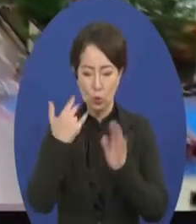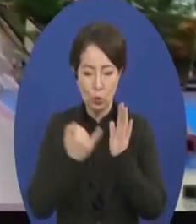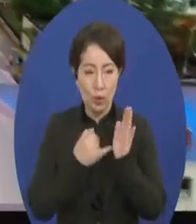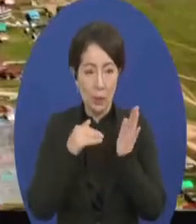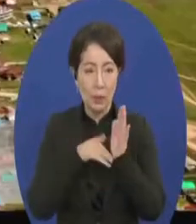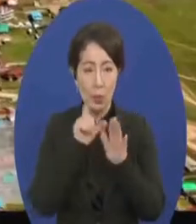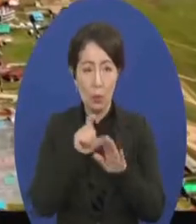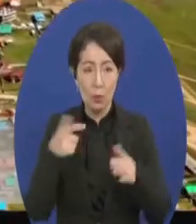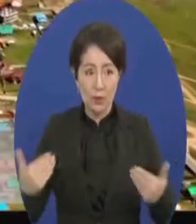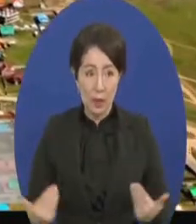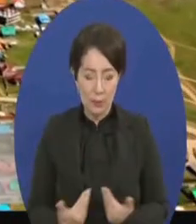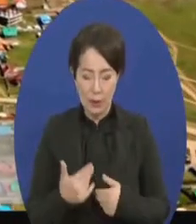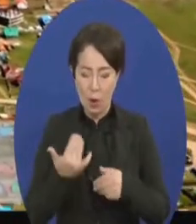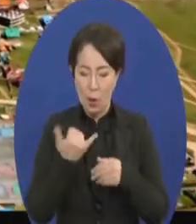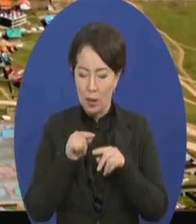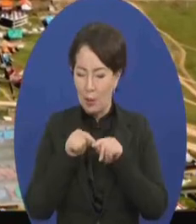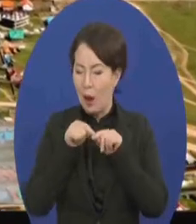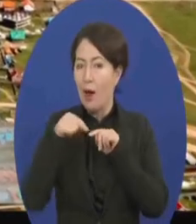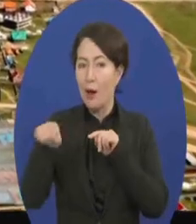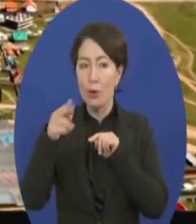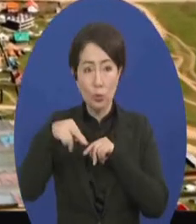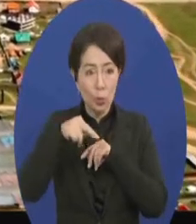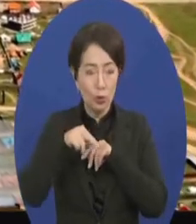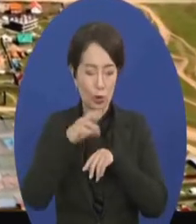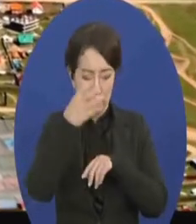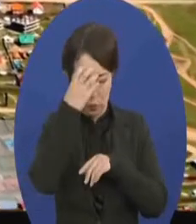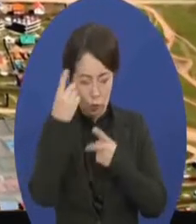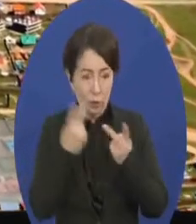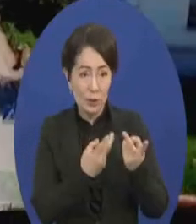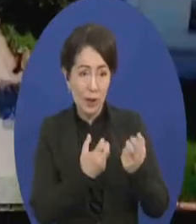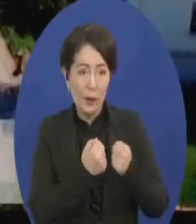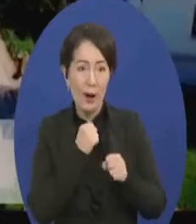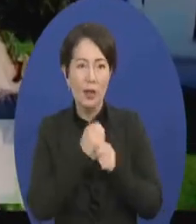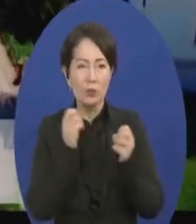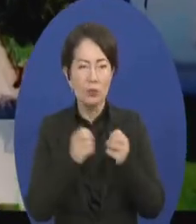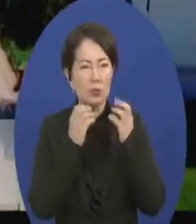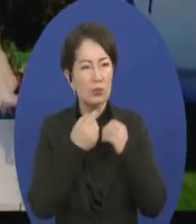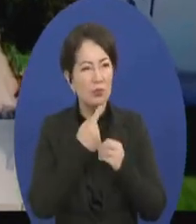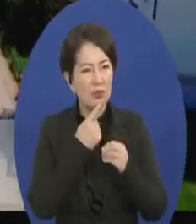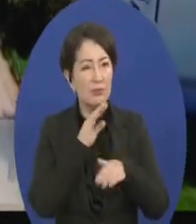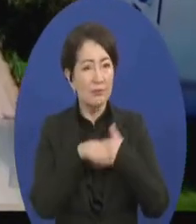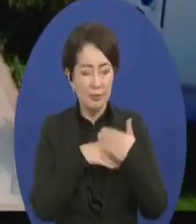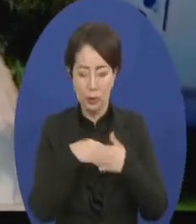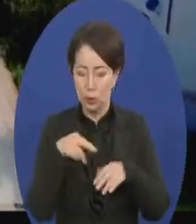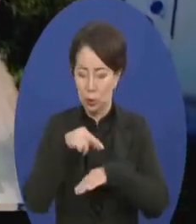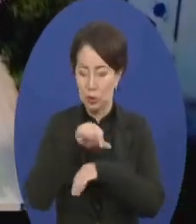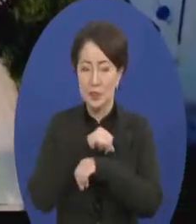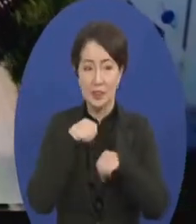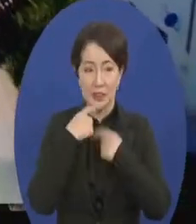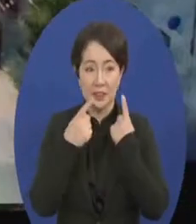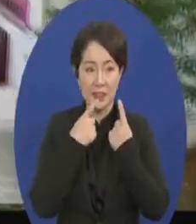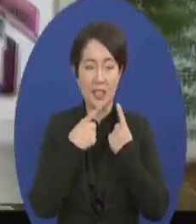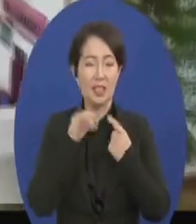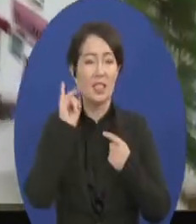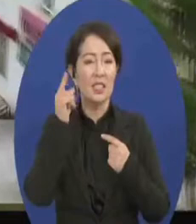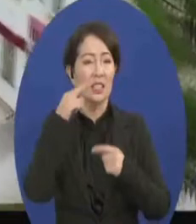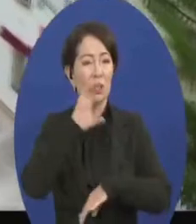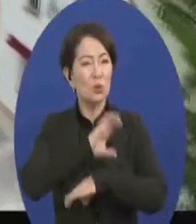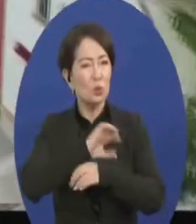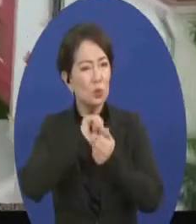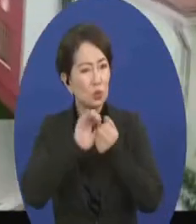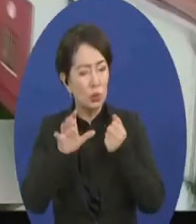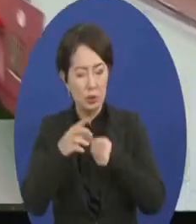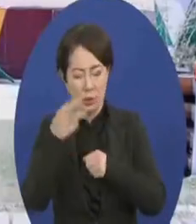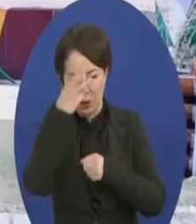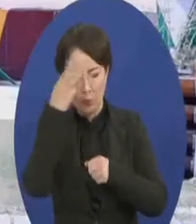орчим хүн амтай. Хотын захын дүүрэг учраас төрийн үйлчилгээ авах ажил бүтээхэд хэцүү байдаг тухай дүүргийн иргэд ярьж байна. Ихтэй сургууль төгссөн